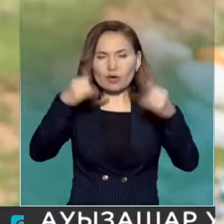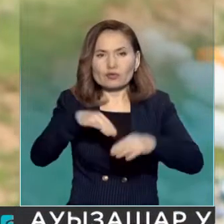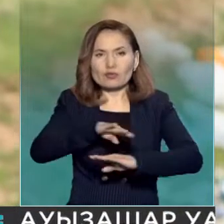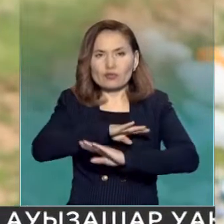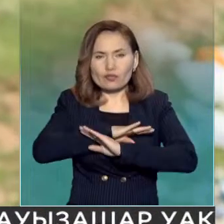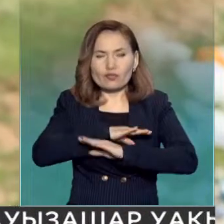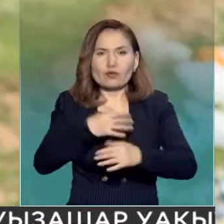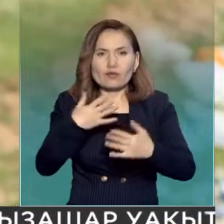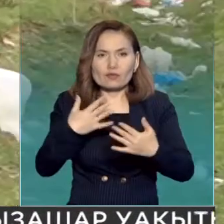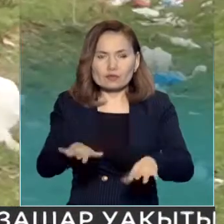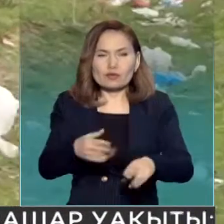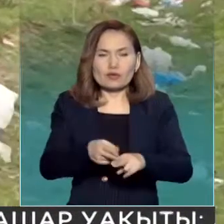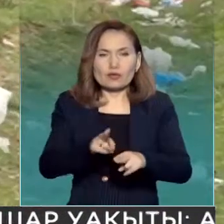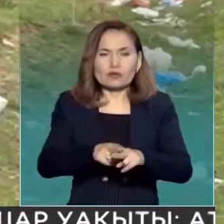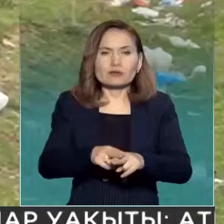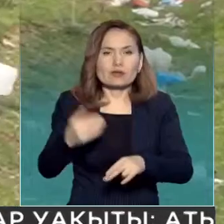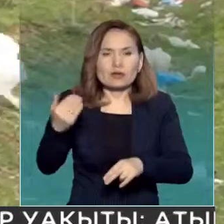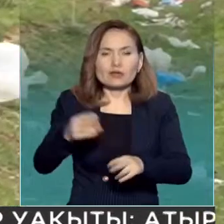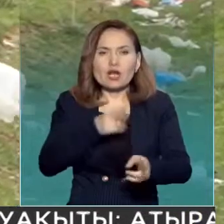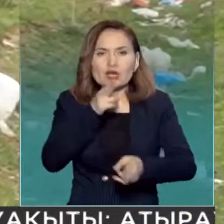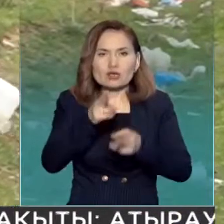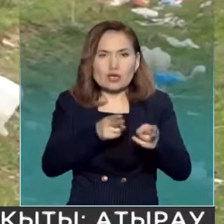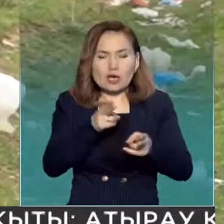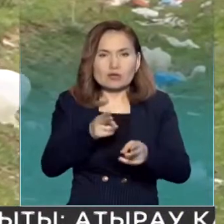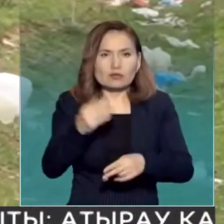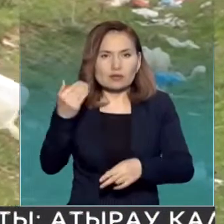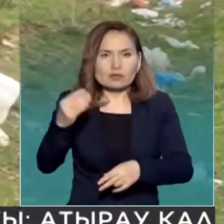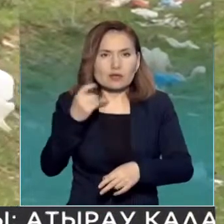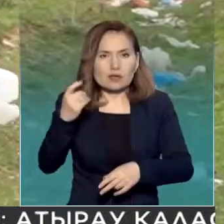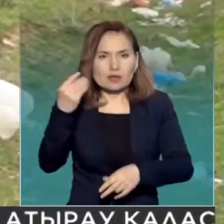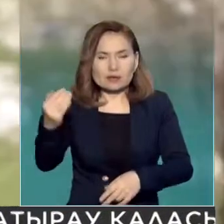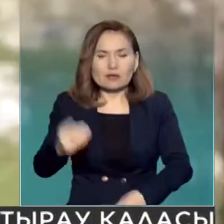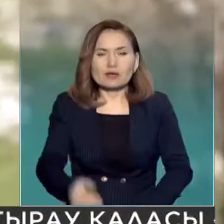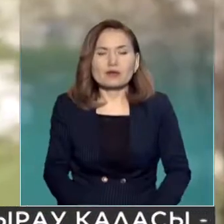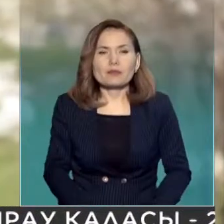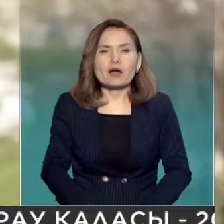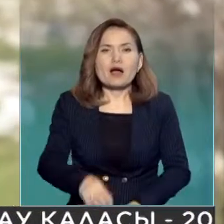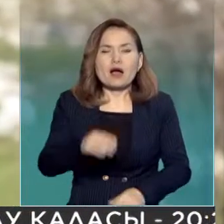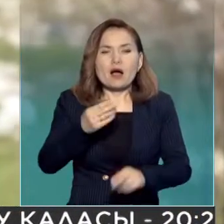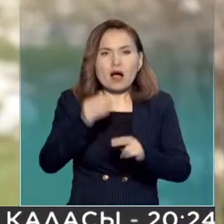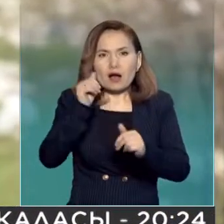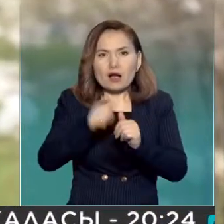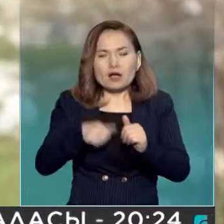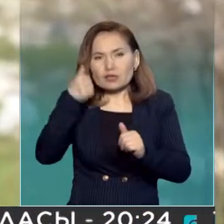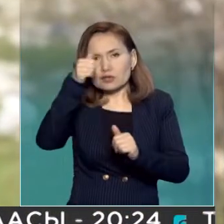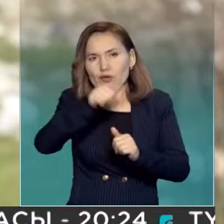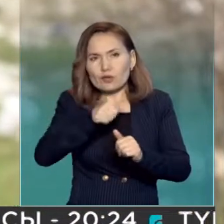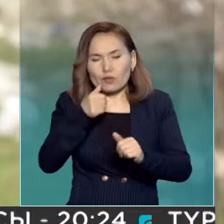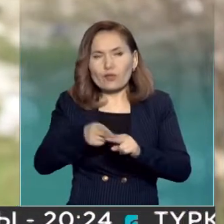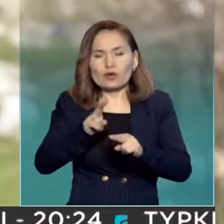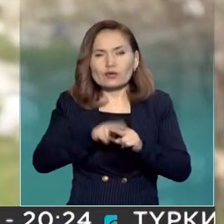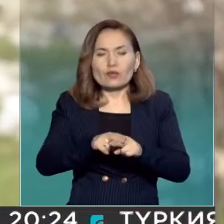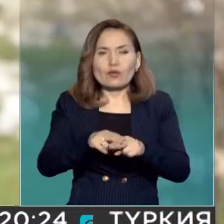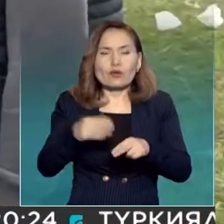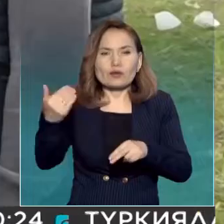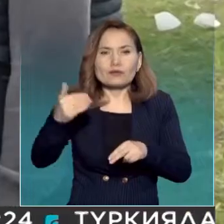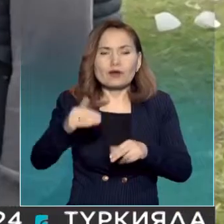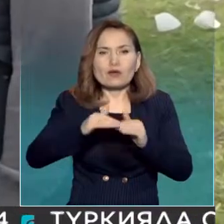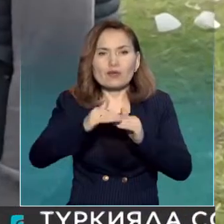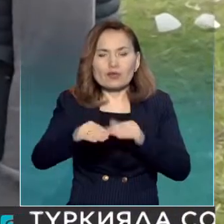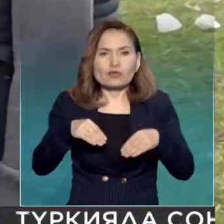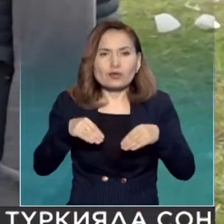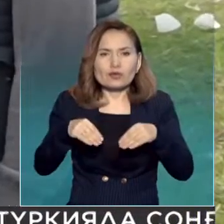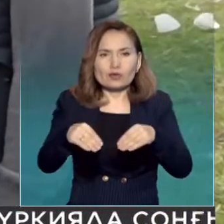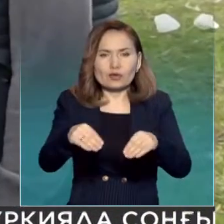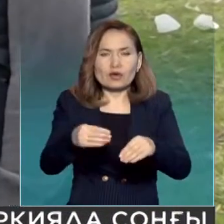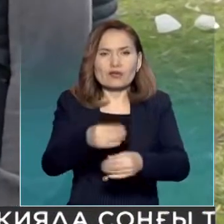бәрі, сүттері де азайып кетті. Еркінбек Тойшыбеков жылда ауыл шетіндегі егістік алқабына жоңышқа егеді. Алайда соңғы 3-4 жылда егінді ору мен